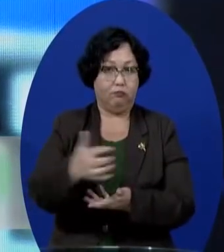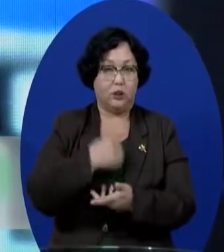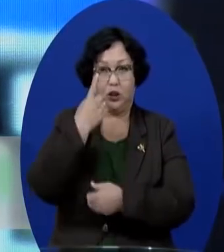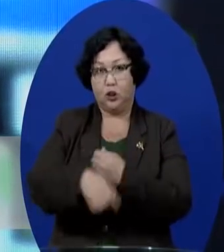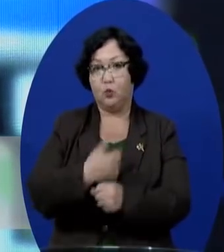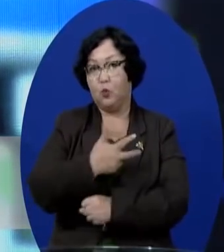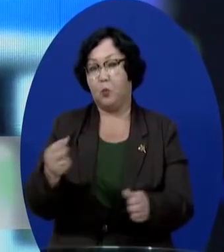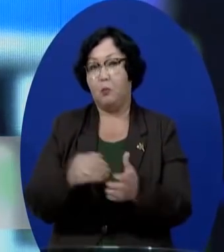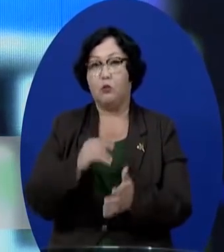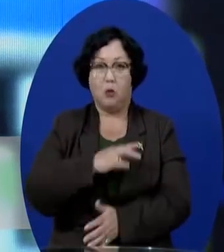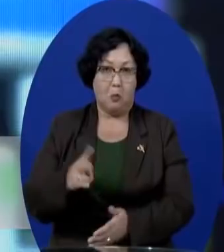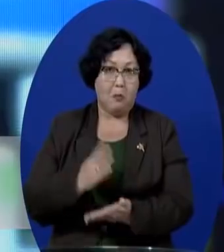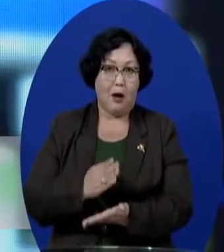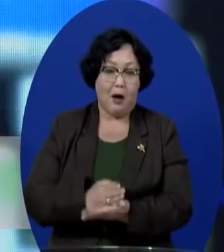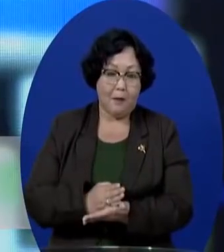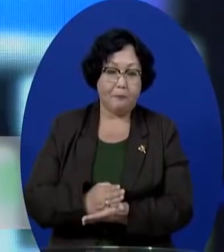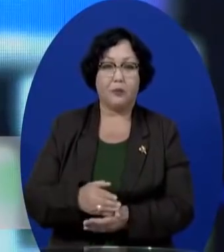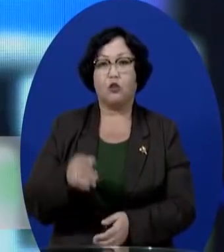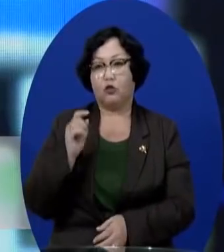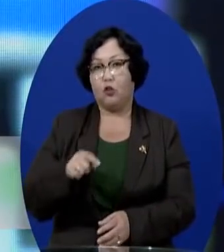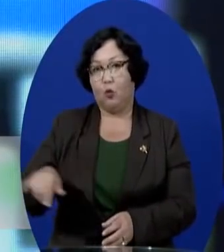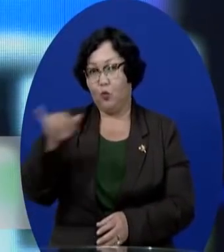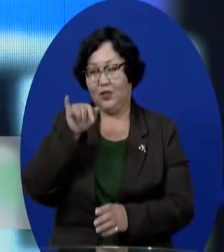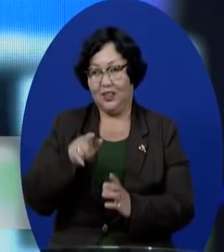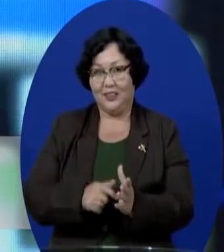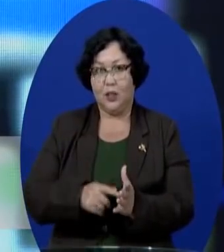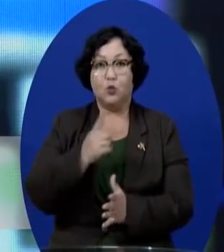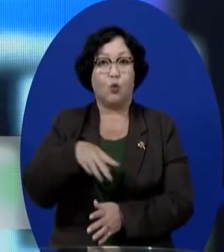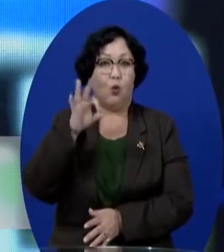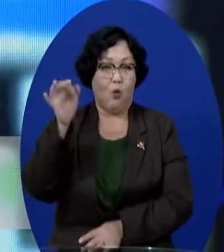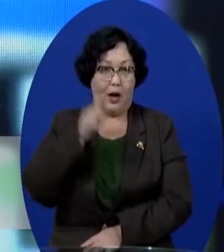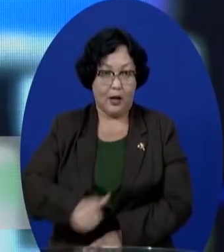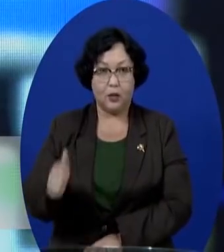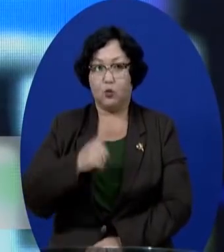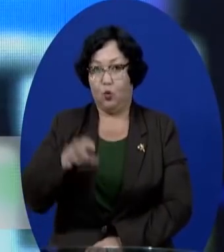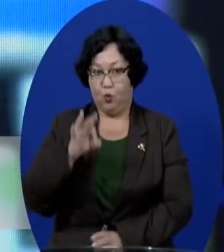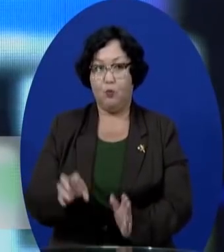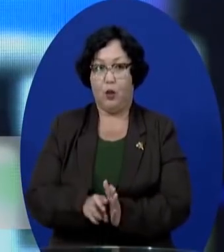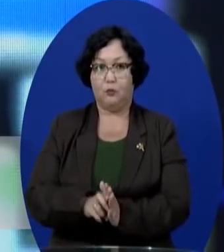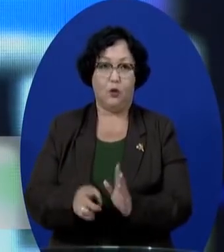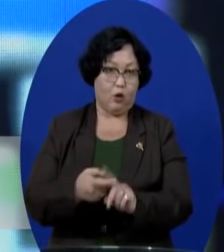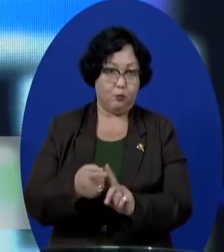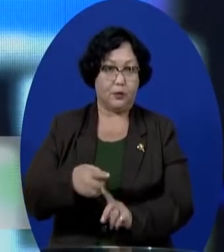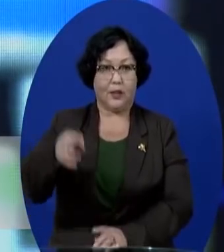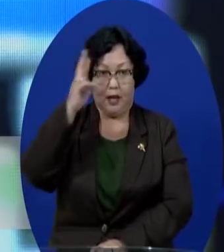300,000 гаруй тонн байдаг байна. За, имээс дотоодын хэрэгцээгээ 100% хангах бүрэн боломжтой гэж холбогдох яамнаас мэдээлж